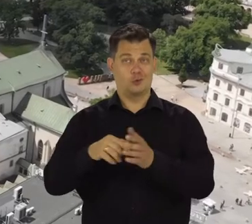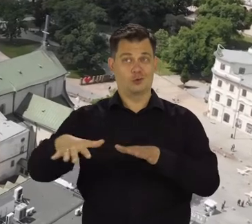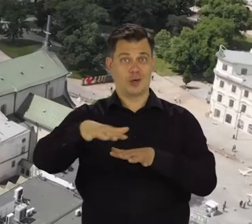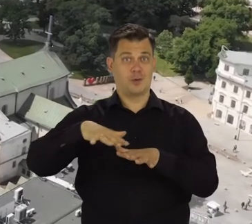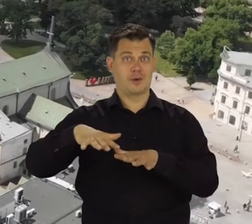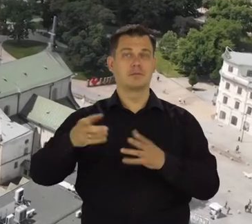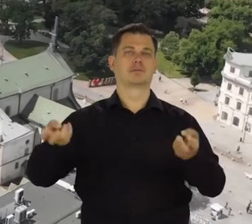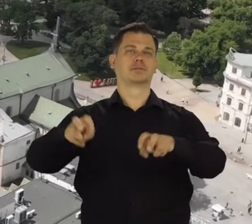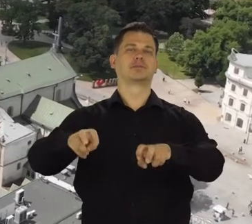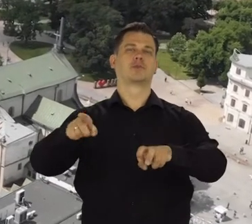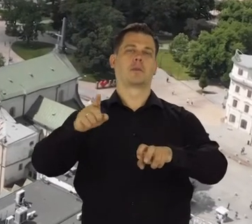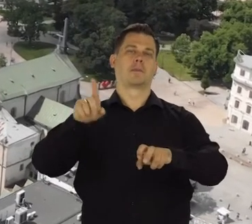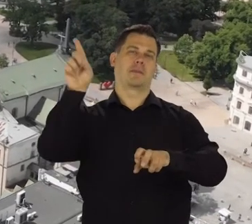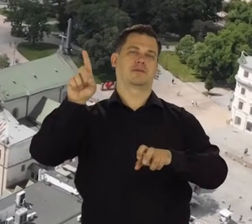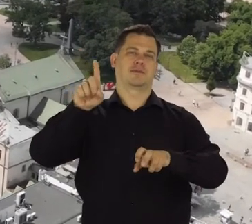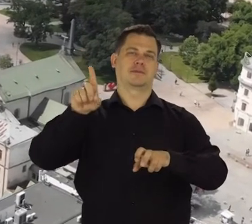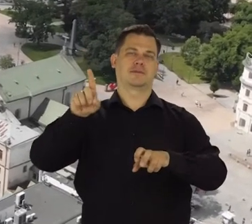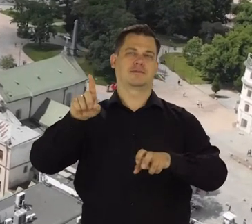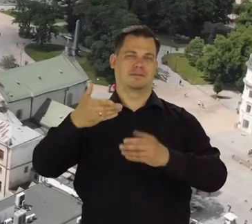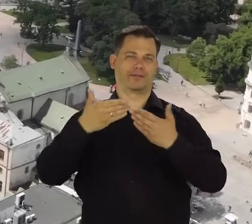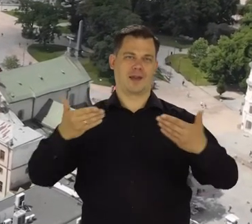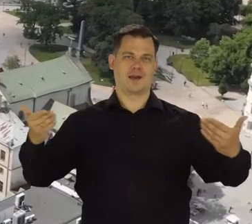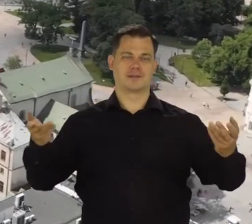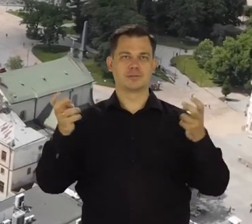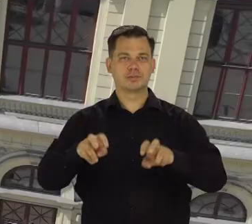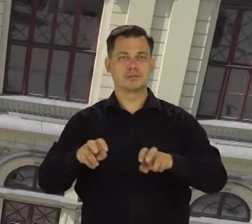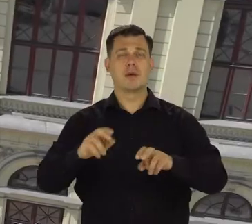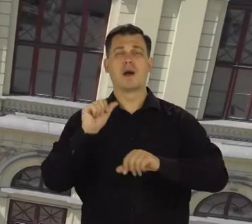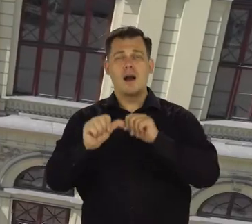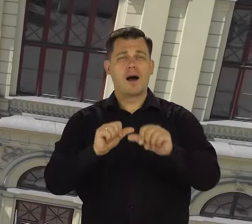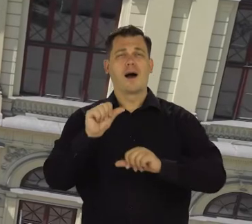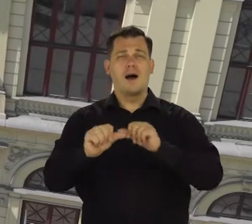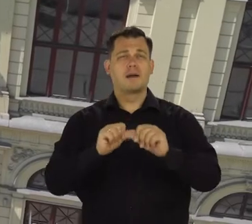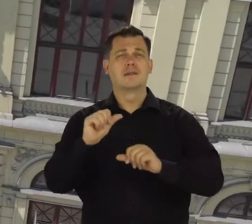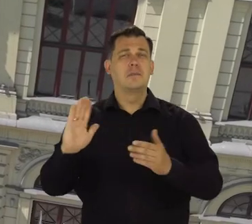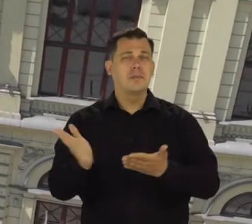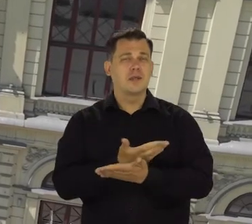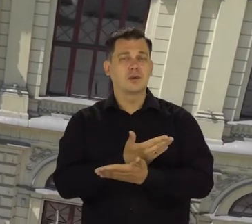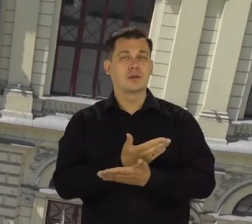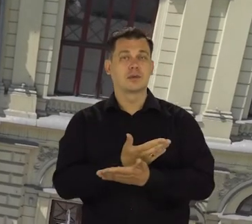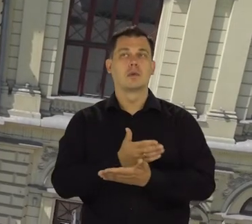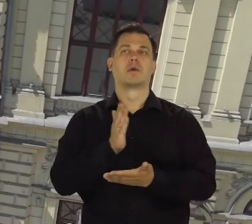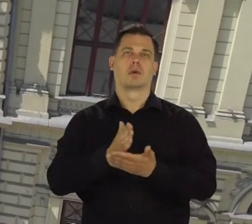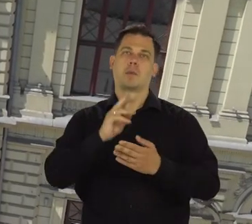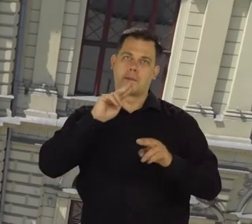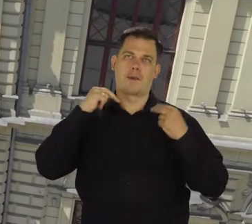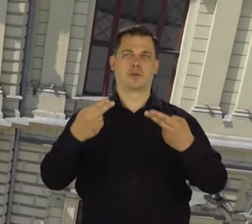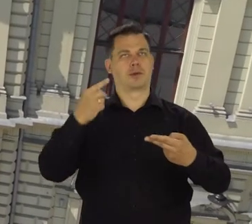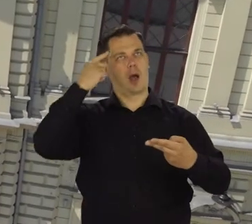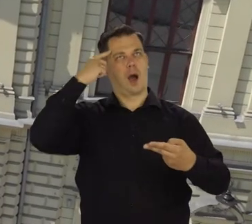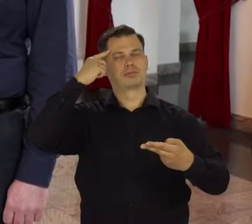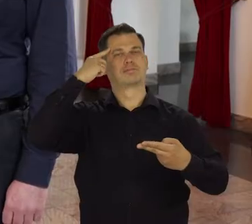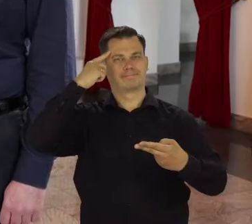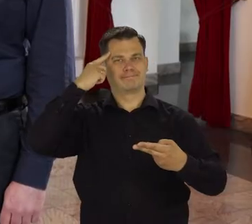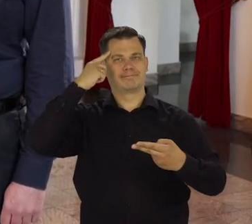miała właśnie przyjąć tę funkcję użyteczności publicznej, miał tu powstać teatr. Minęło kilkanaście lat, zanim do tej inicjatywy